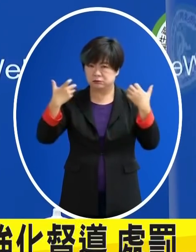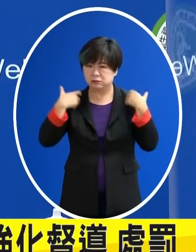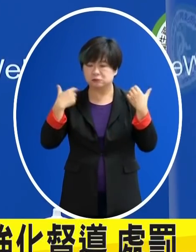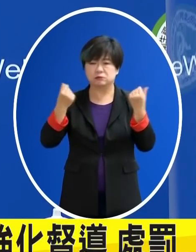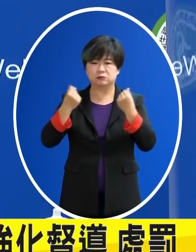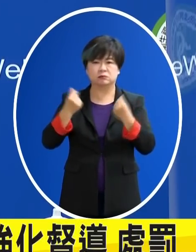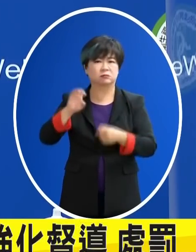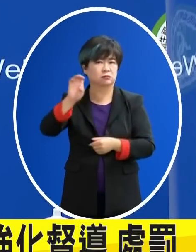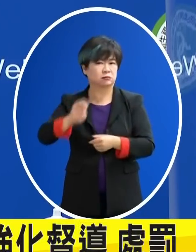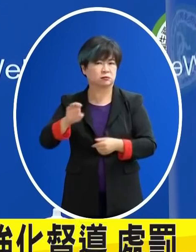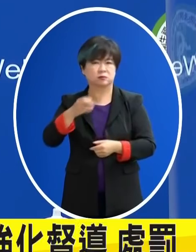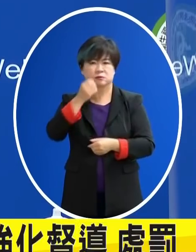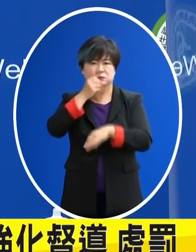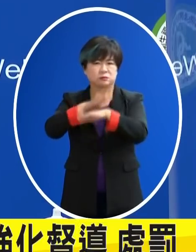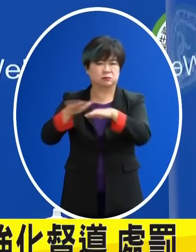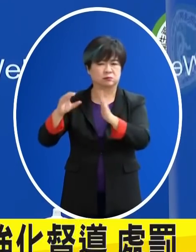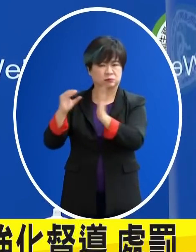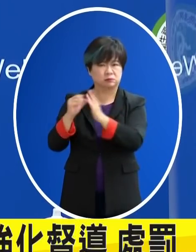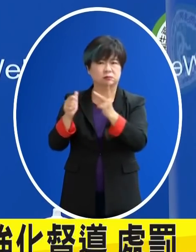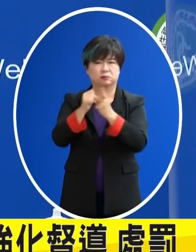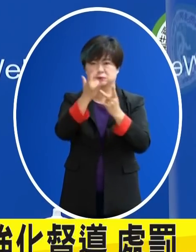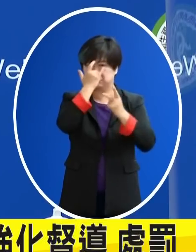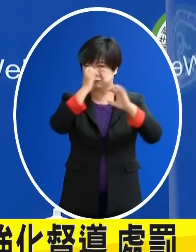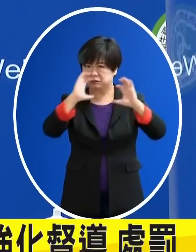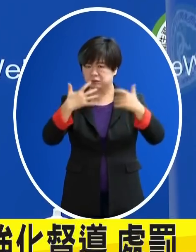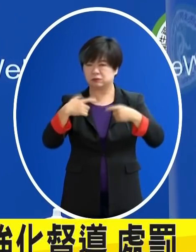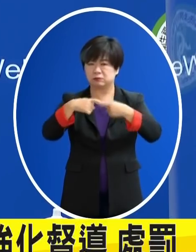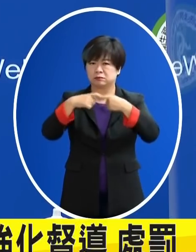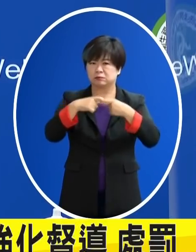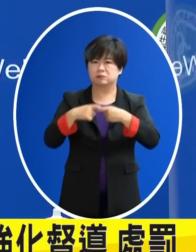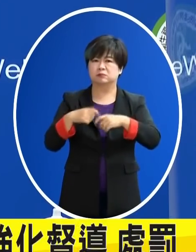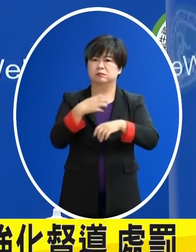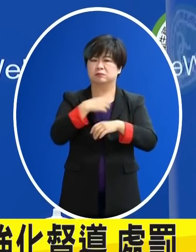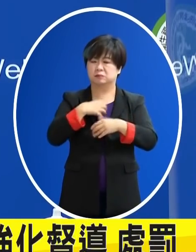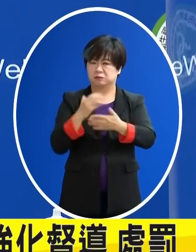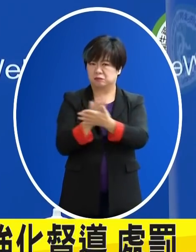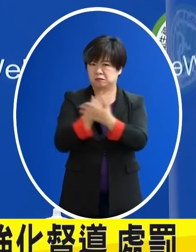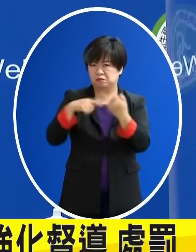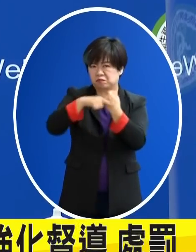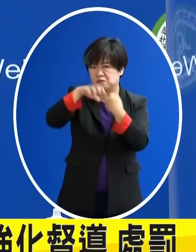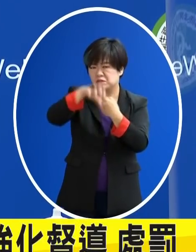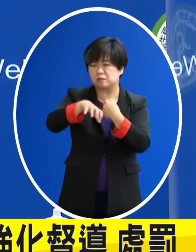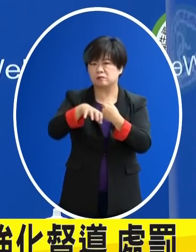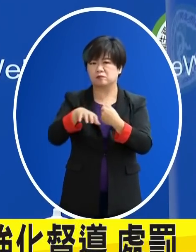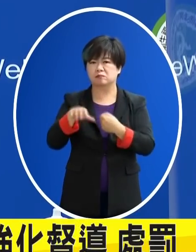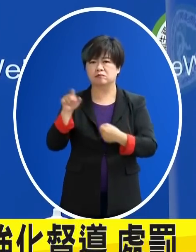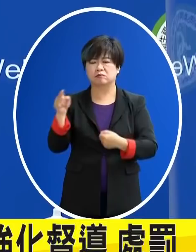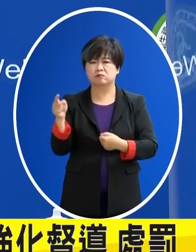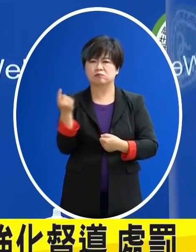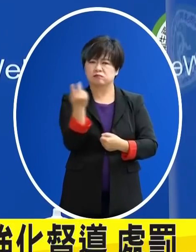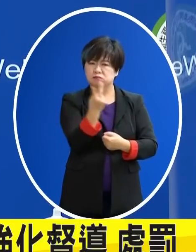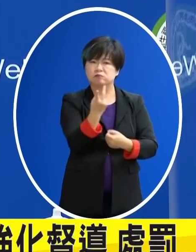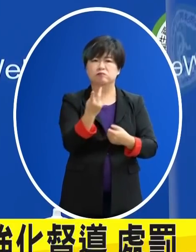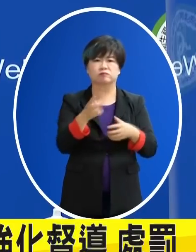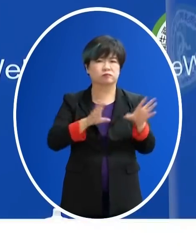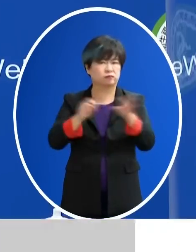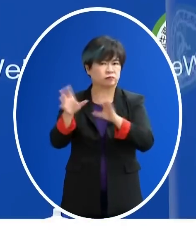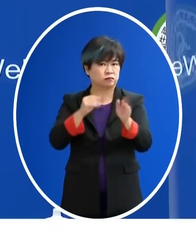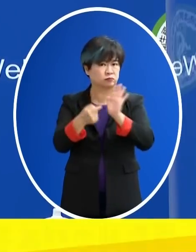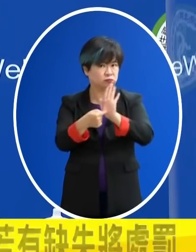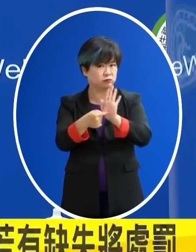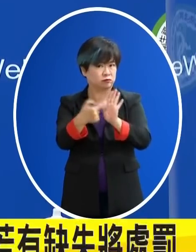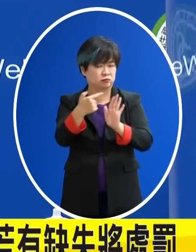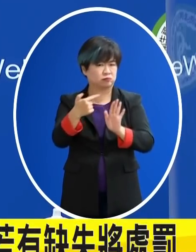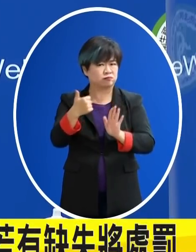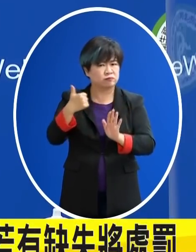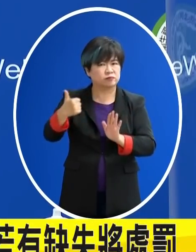管是从欧洲食品安全局或德国联邦风险评估研究所等资料的显示，在最佳而且是